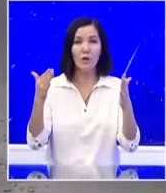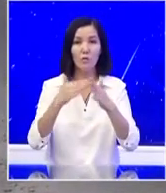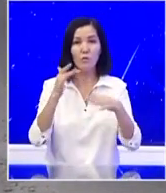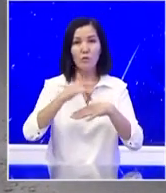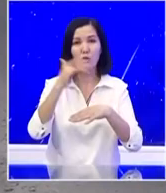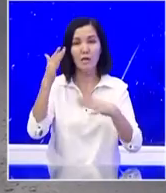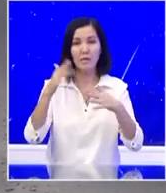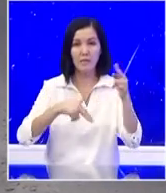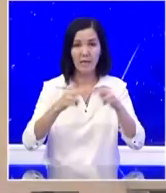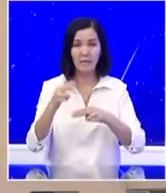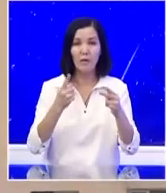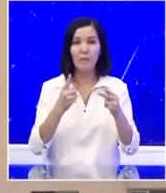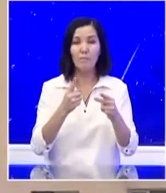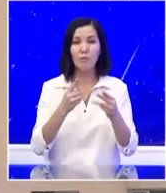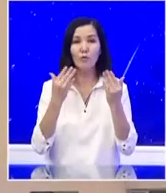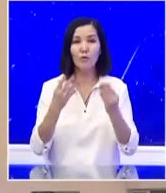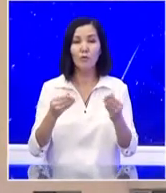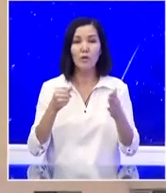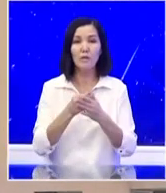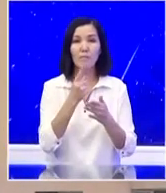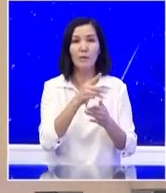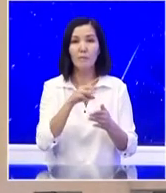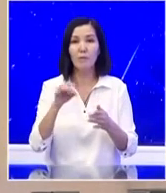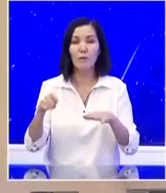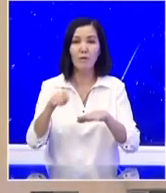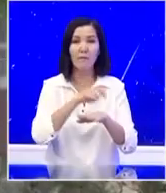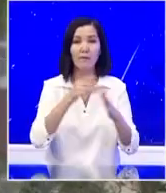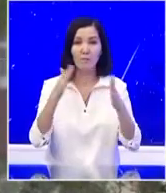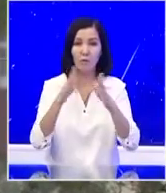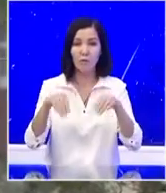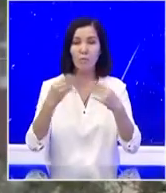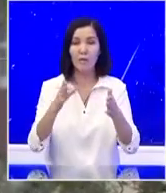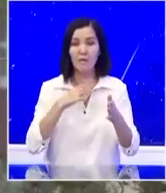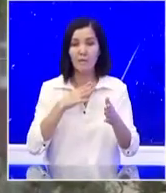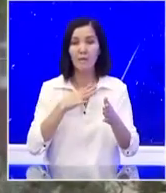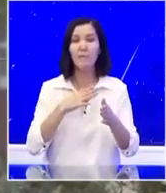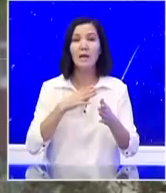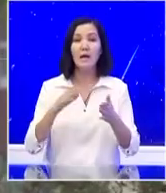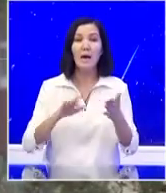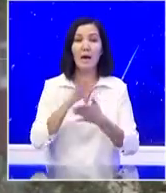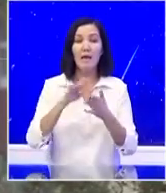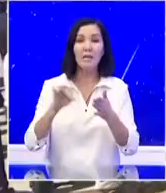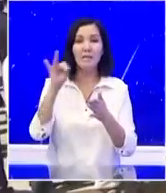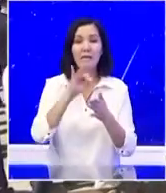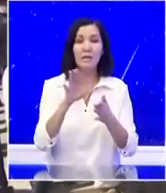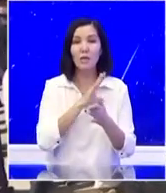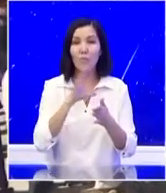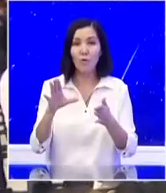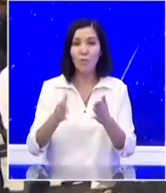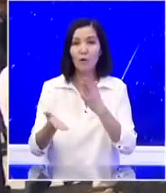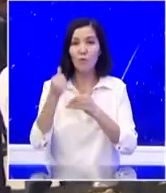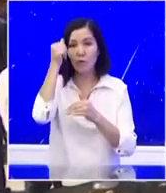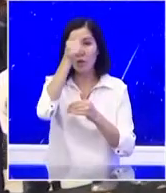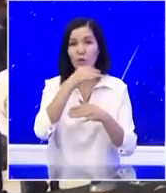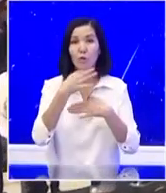салынды. Бүгінге дейін 1 миллион шаршы метрден астам баспана пайдалануға беріліпті. Қала тарихында болмаған бір қатары өткен